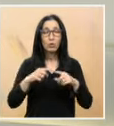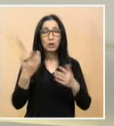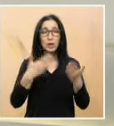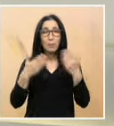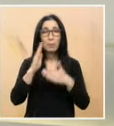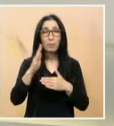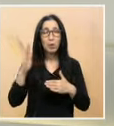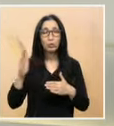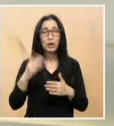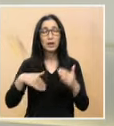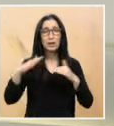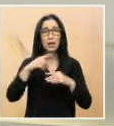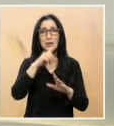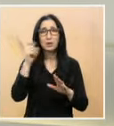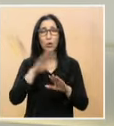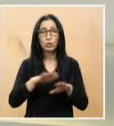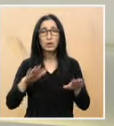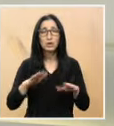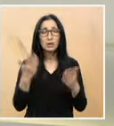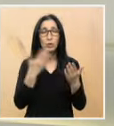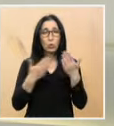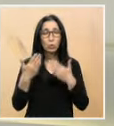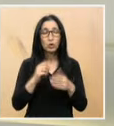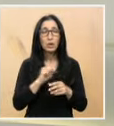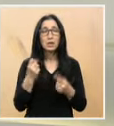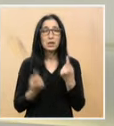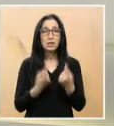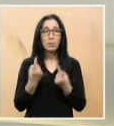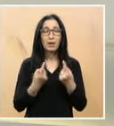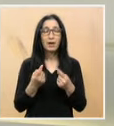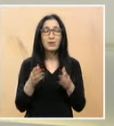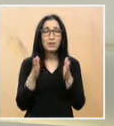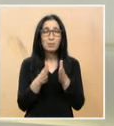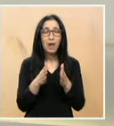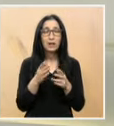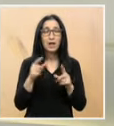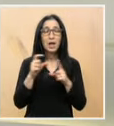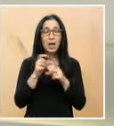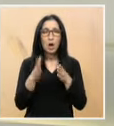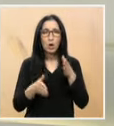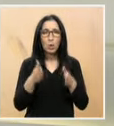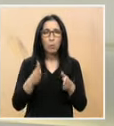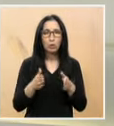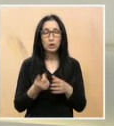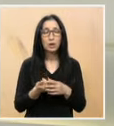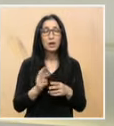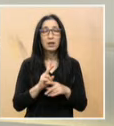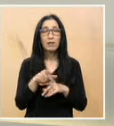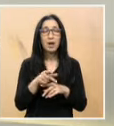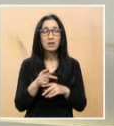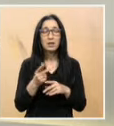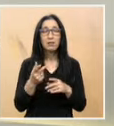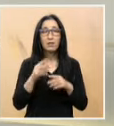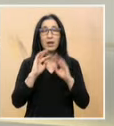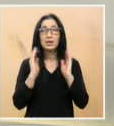Любен Каравелов в Руса, където над 100 деца учат и се забавляват с малки роботи. Главната цел е учениците да навлязат в света